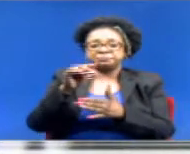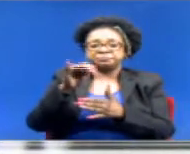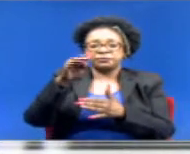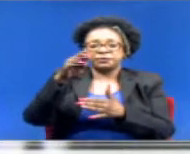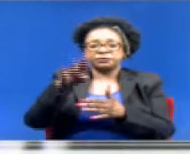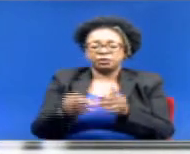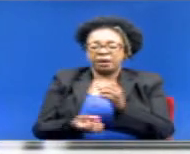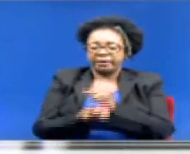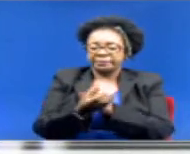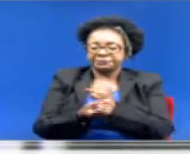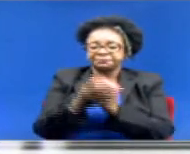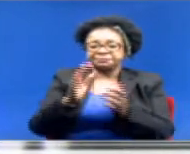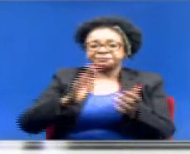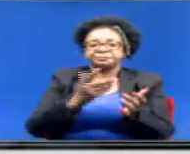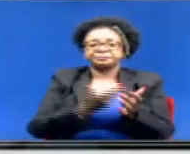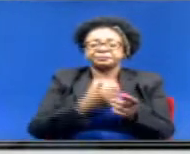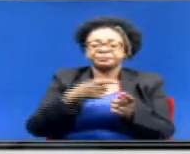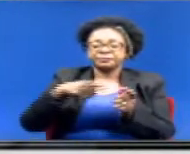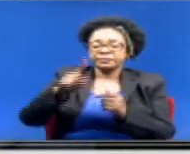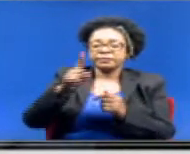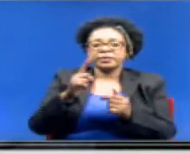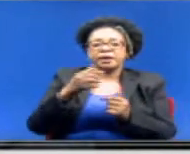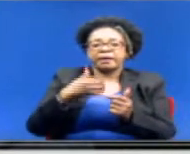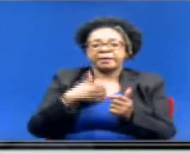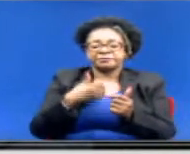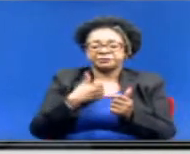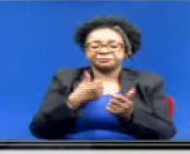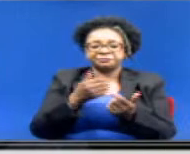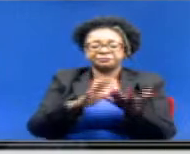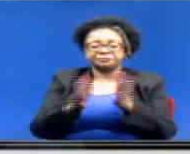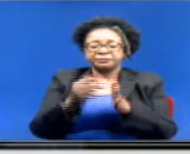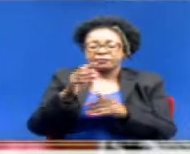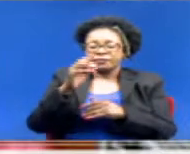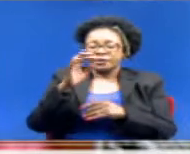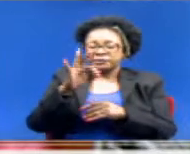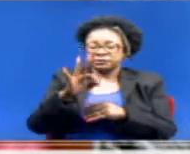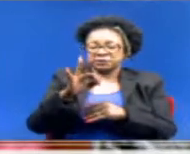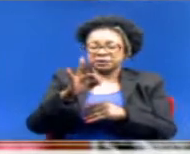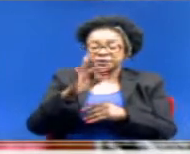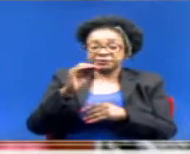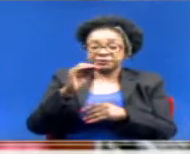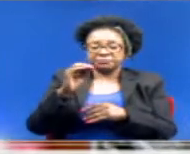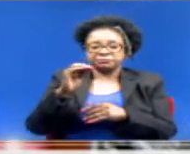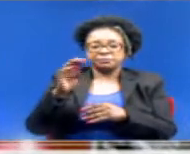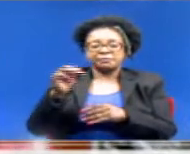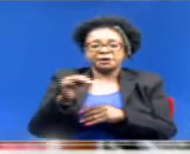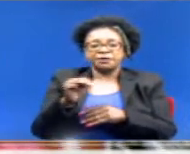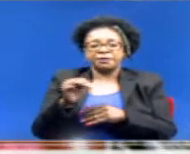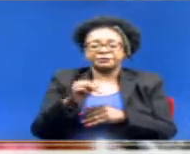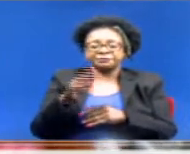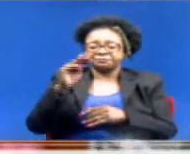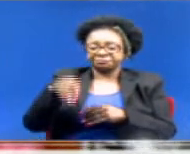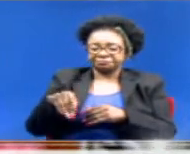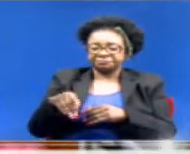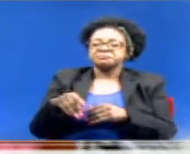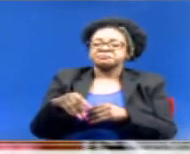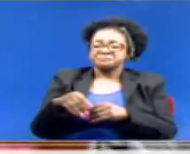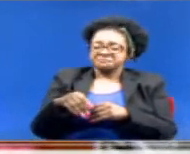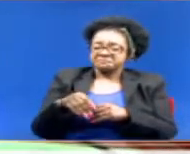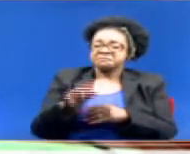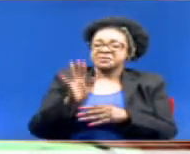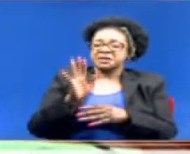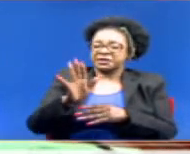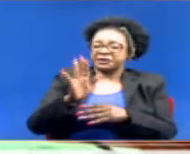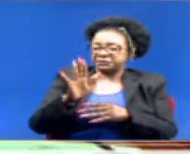alielezea kamati hii kuwa ana ukwasi wa takriban shilingi milioni 300. Wabunge walionekana kuashiria kuwa ukwasi huu